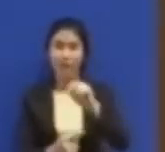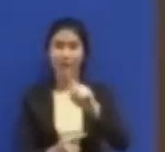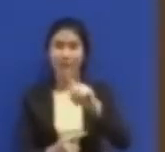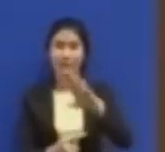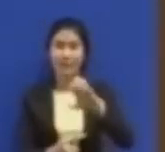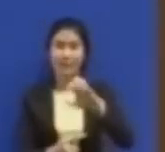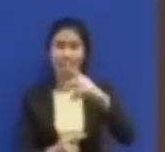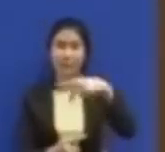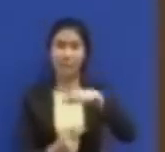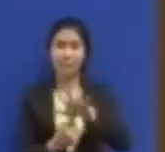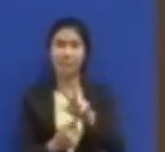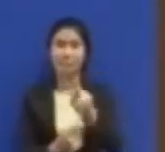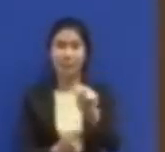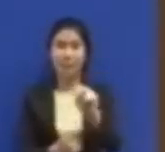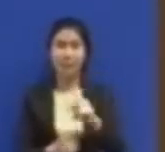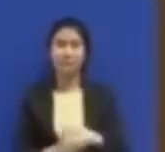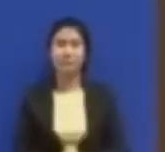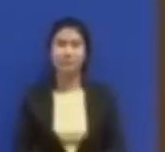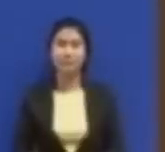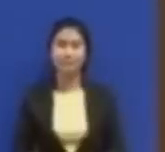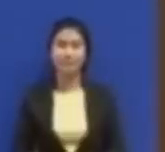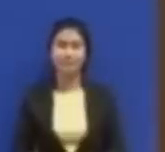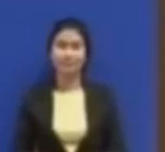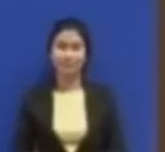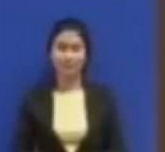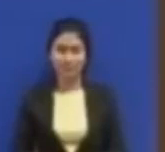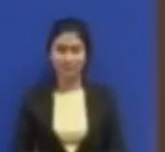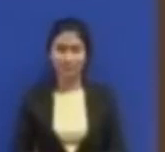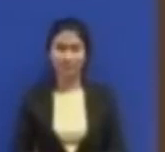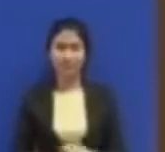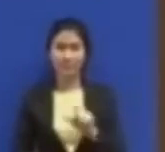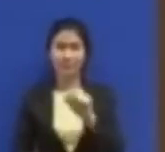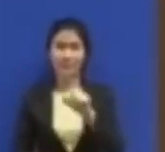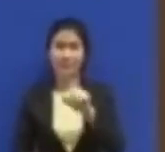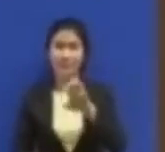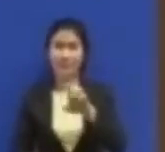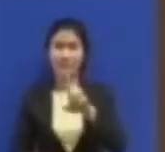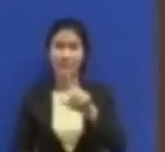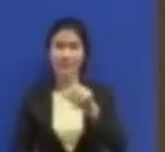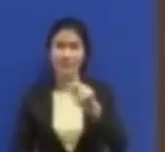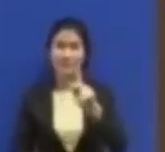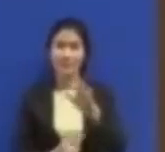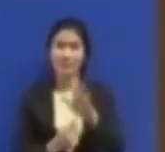น์175นายศรีศักดิ์วัฒนพรมงคล